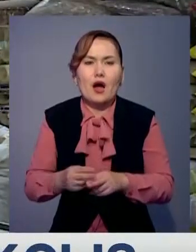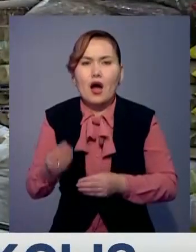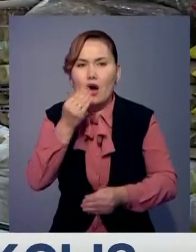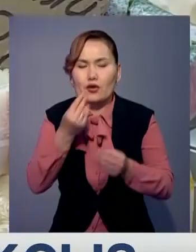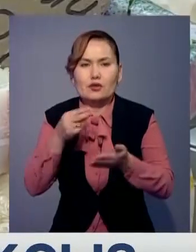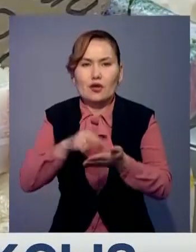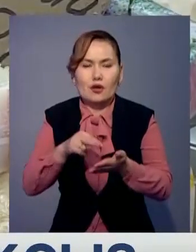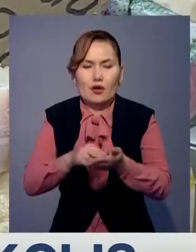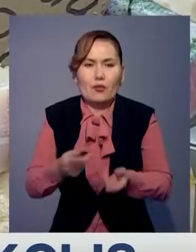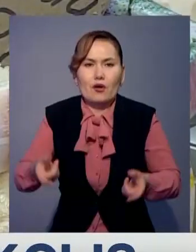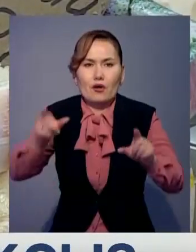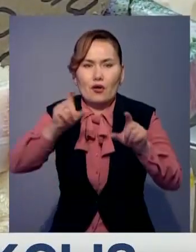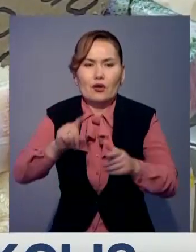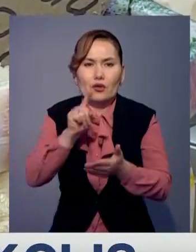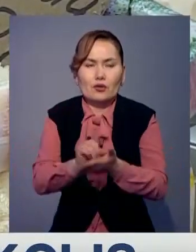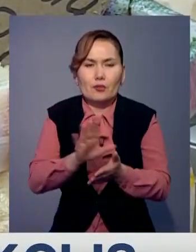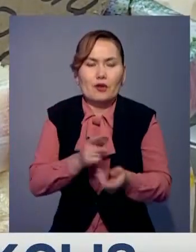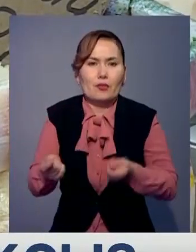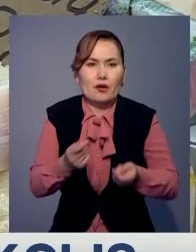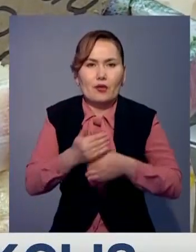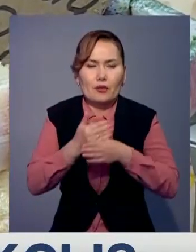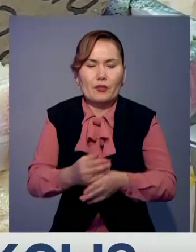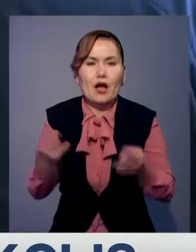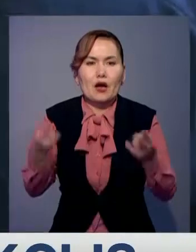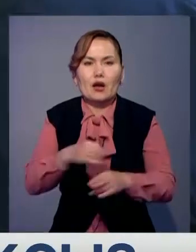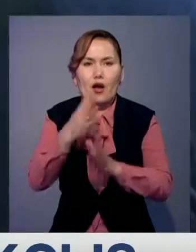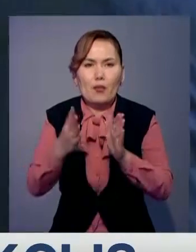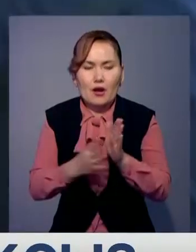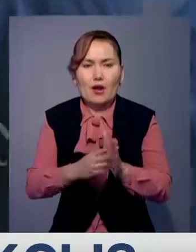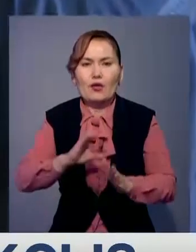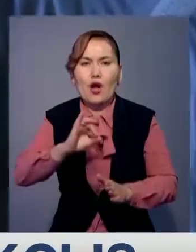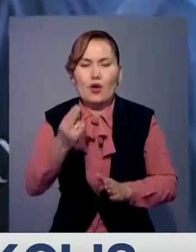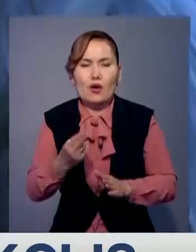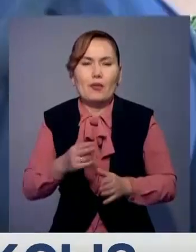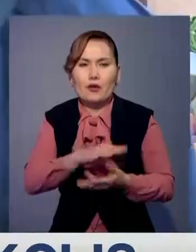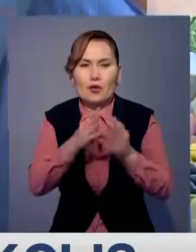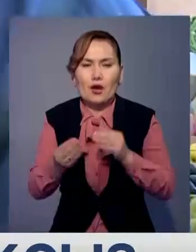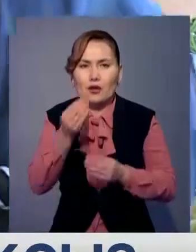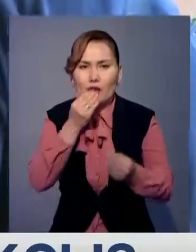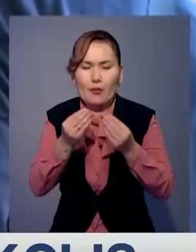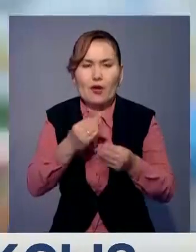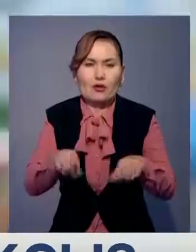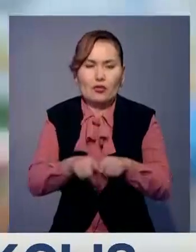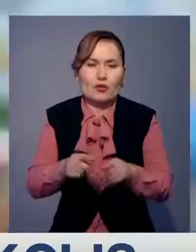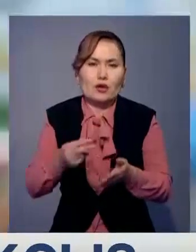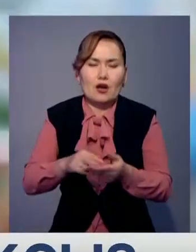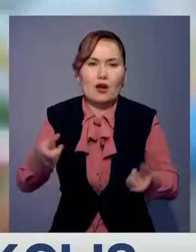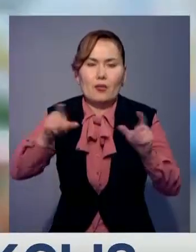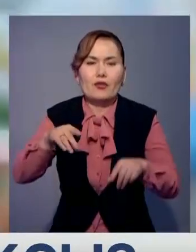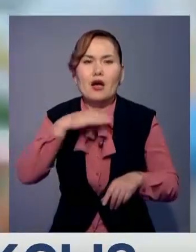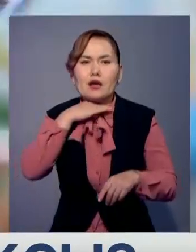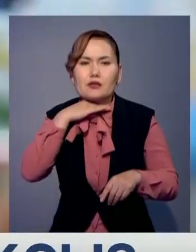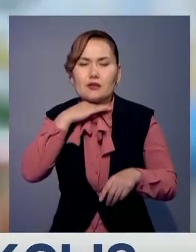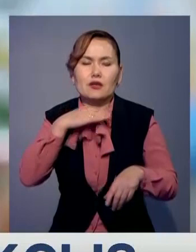тұрақтандыру қоры тікелей араласуы тиіс. Алайда қазір қажетті 19 әлеуметтік маңызы бар тауардың бәрі бірдей түгел емес. Сиыр етінің қоры